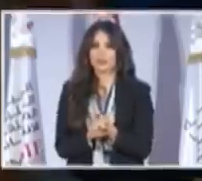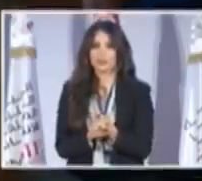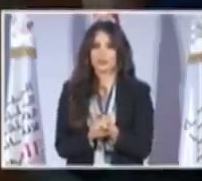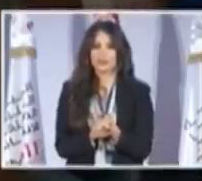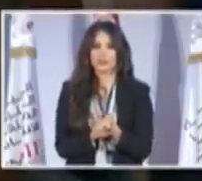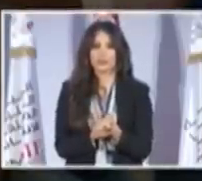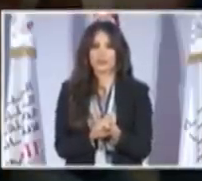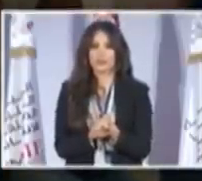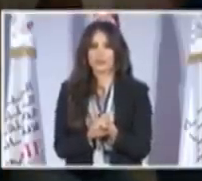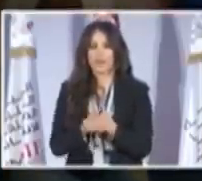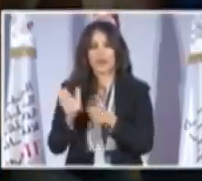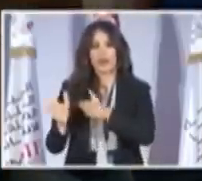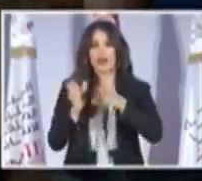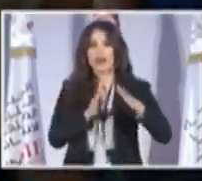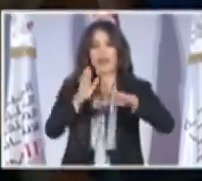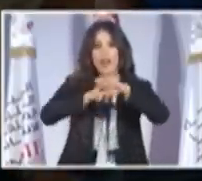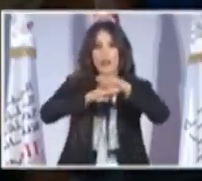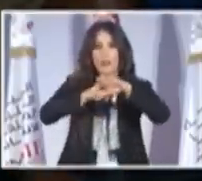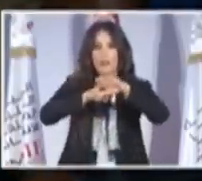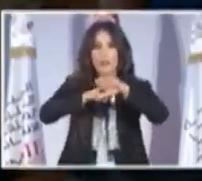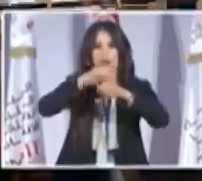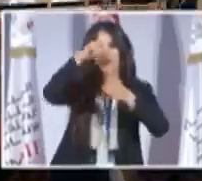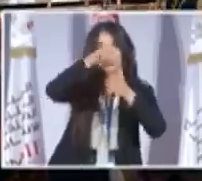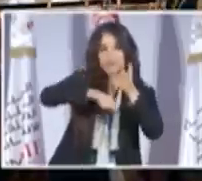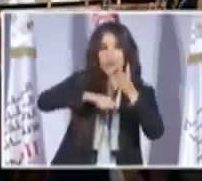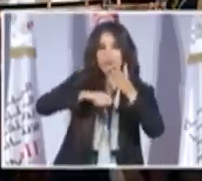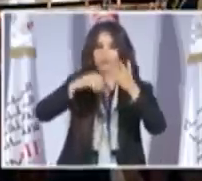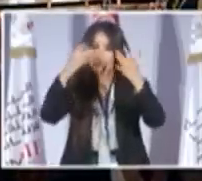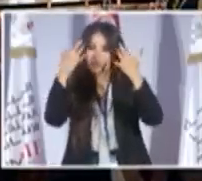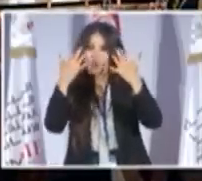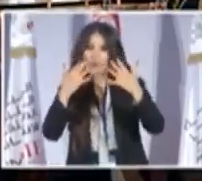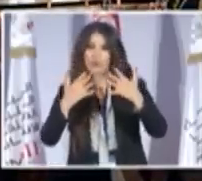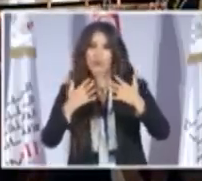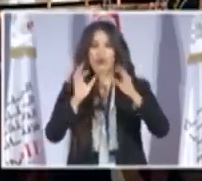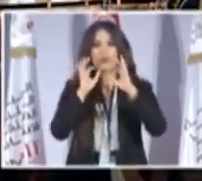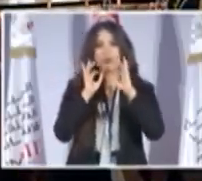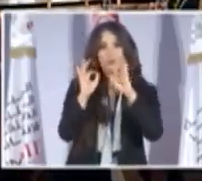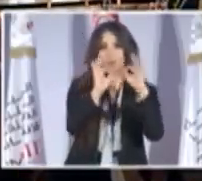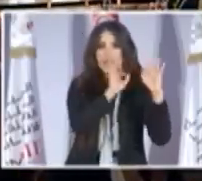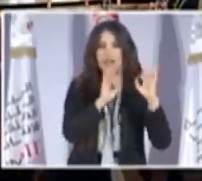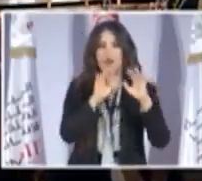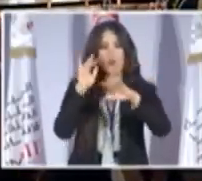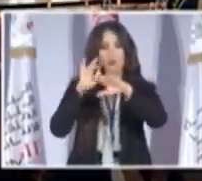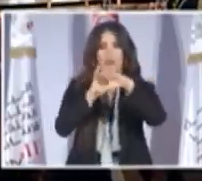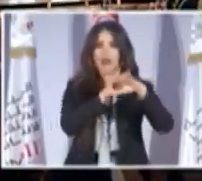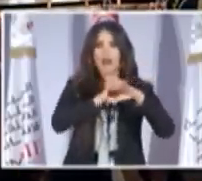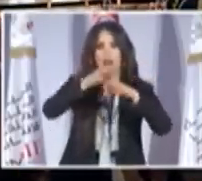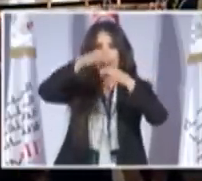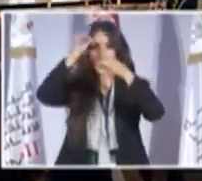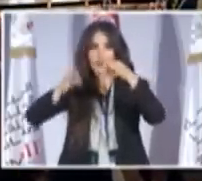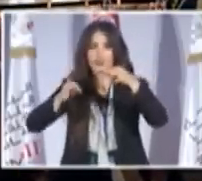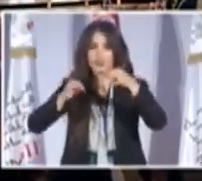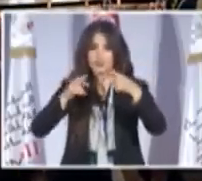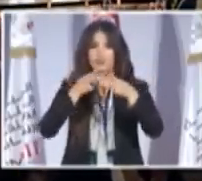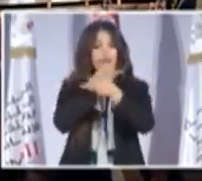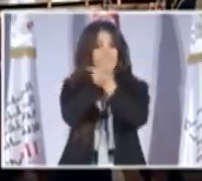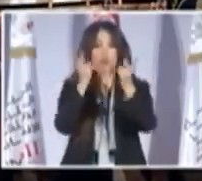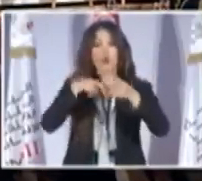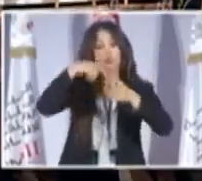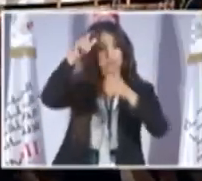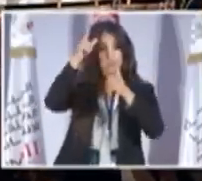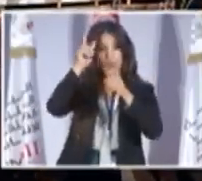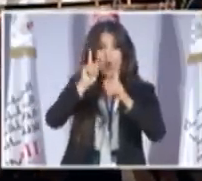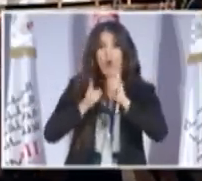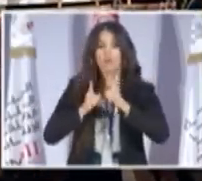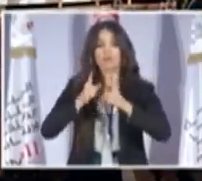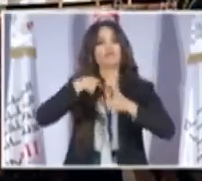بالنسبه للمخالفات تقديرها والاثر المتاحه على النتائج اه الحكم القانوني في هذا الاطار